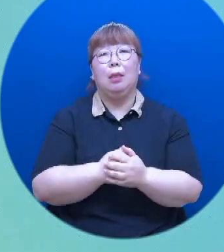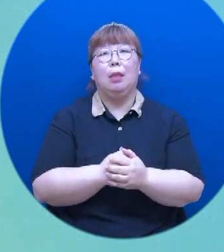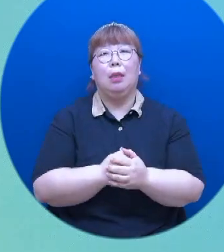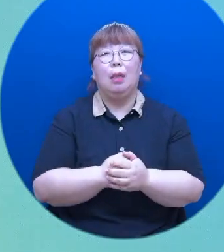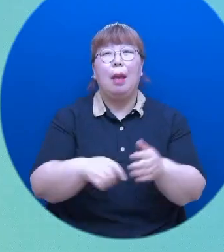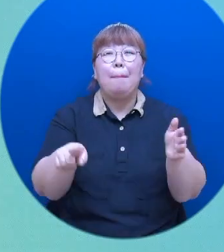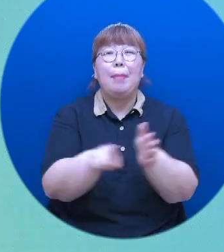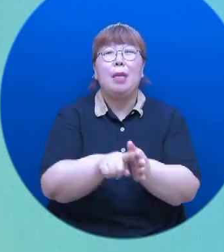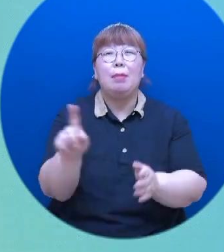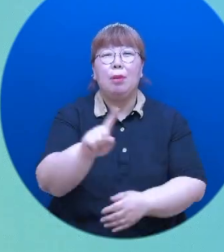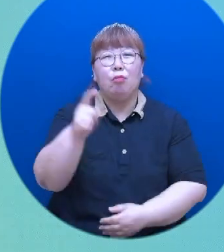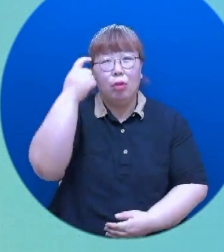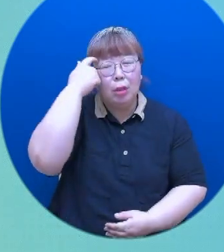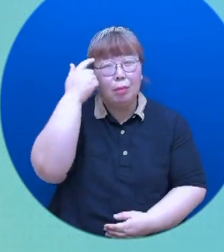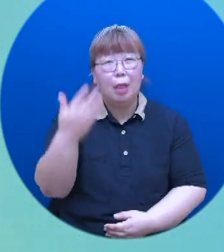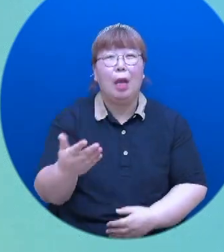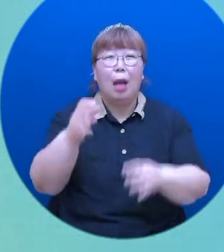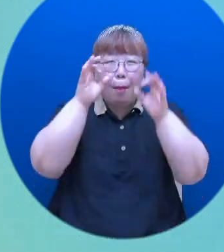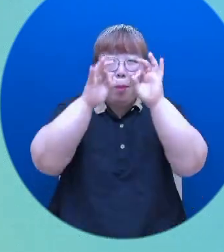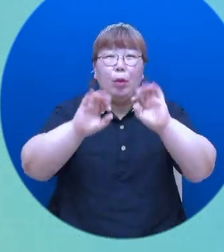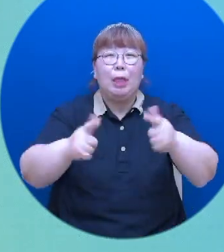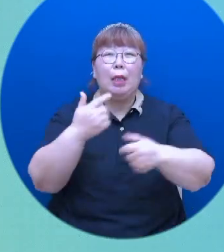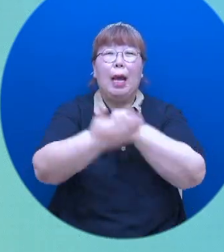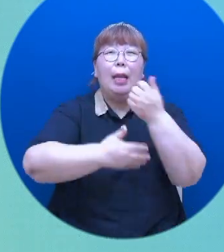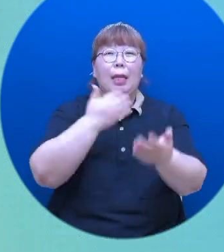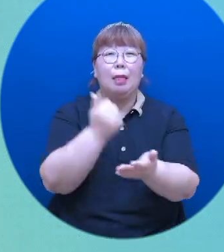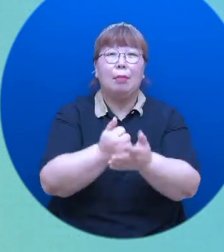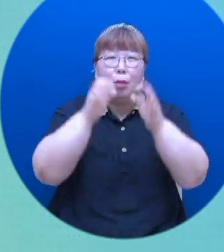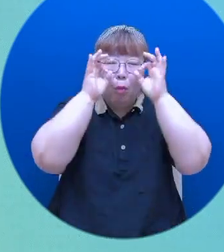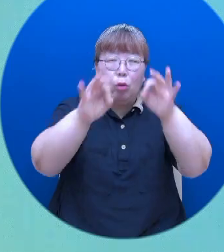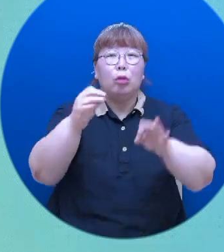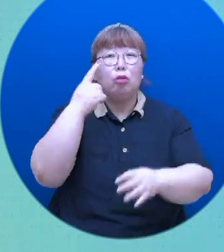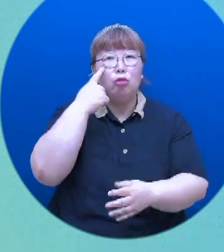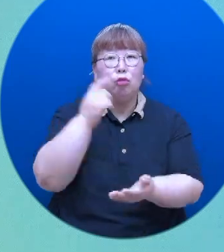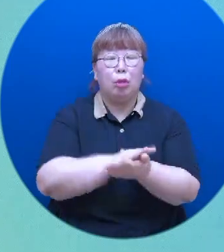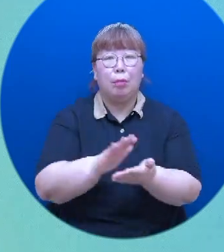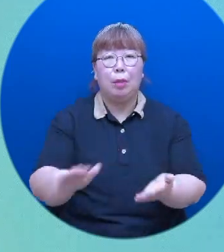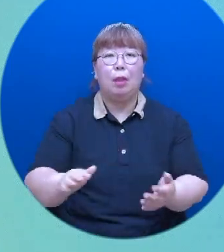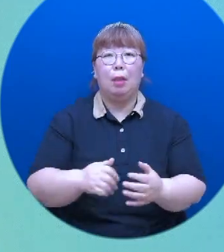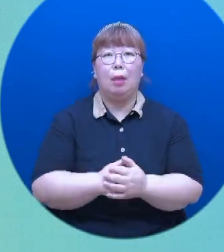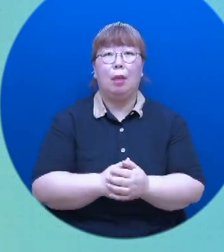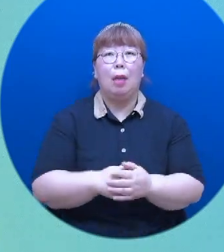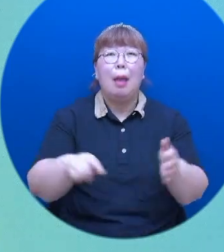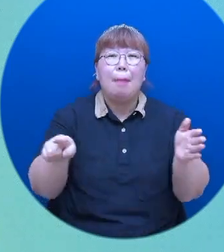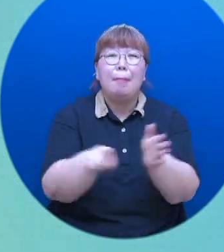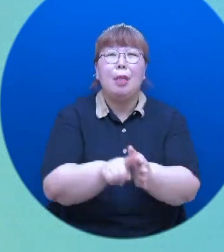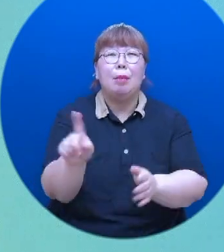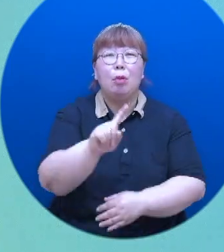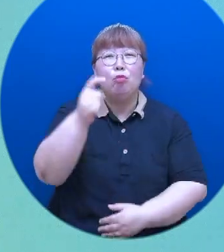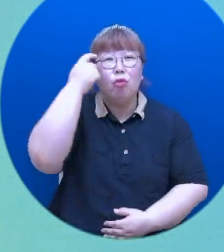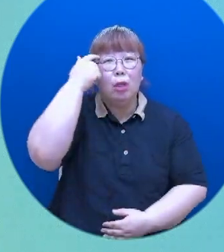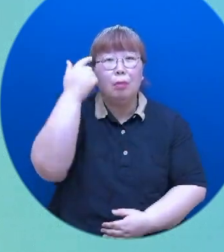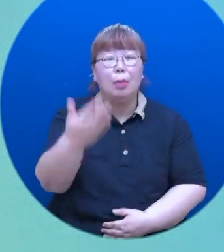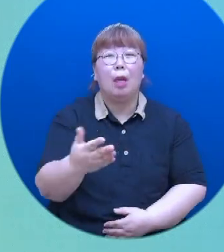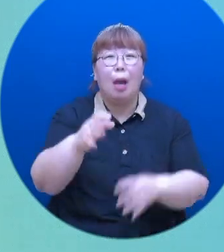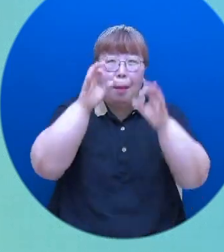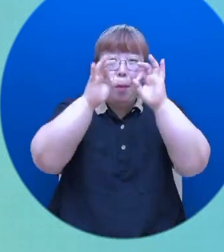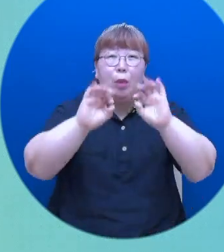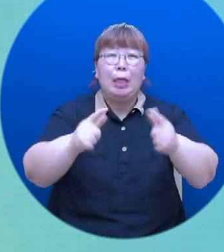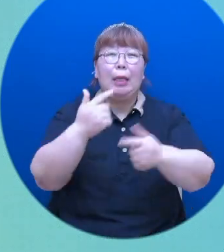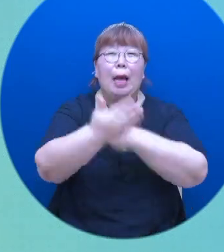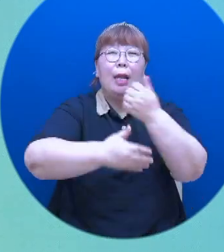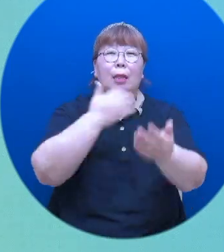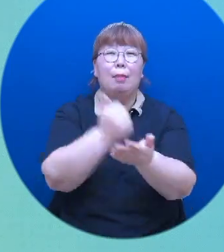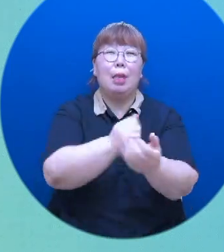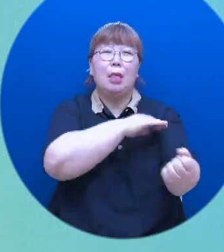믿음이 무엇입니까? 보이지 않는 하나님을 보는 눈입니다. 믿음이 무엇입니까? 보이지 않는 하나님의